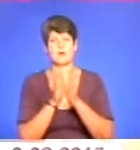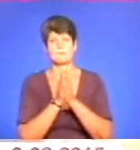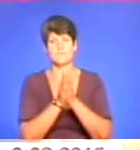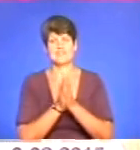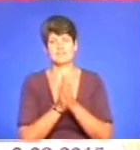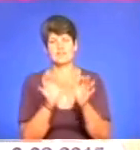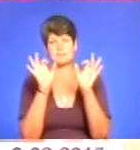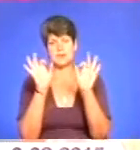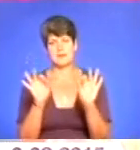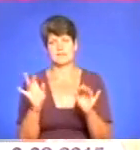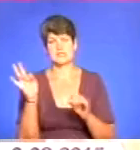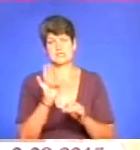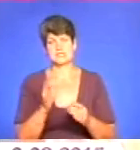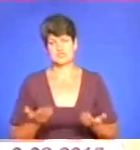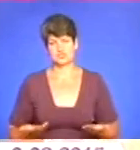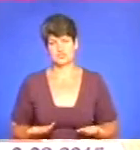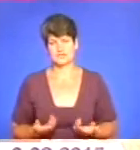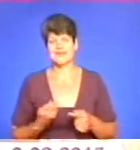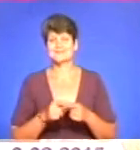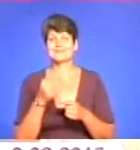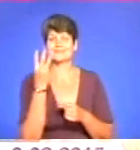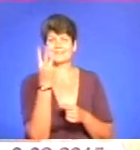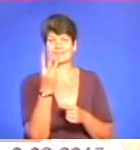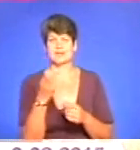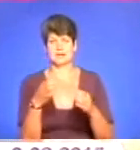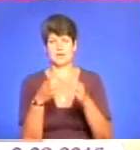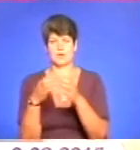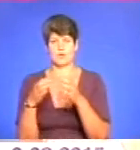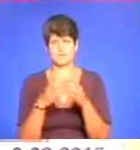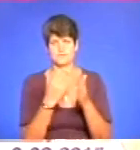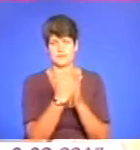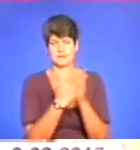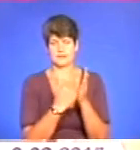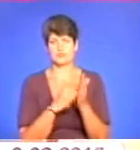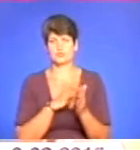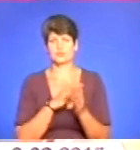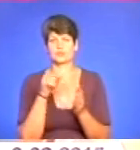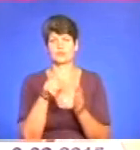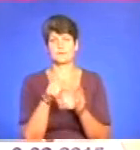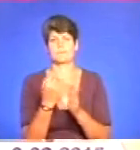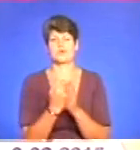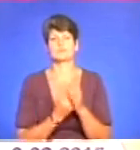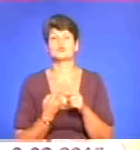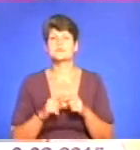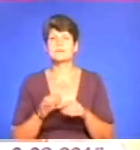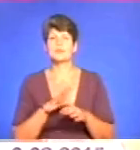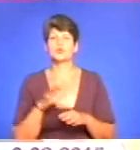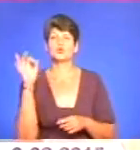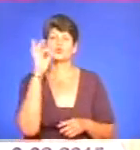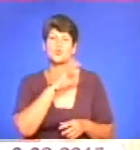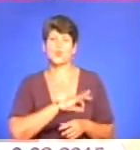життя. Тому, власне, тих три компоненти ми старалися інкорпорувати в цю програму, щоб це було з користю